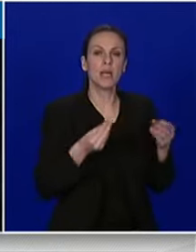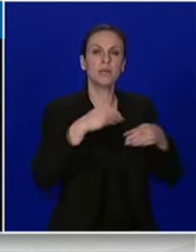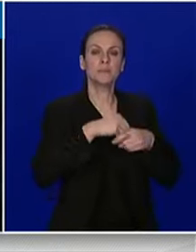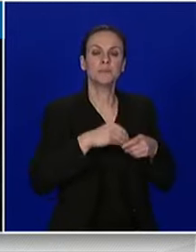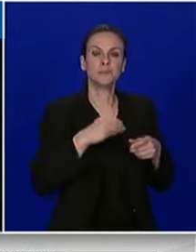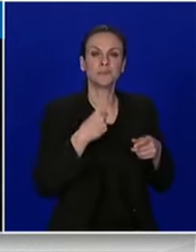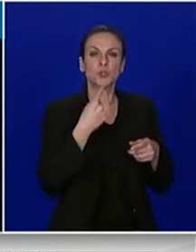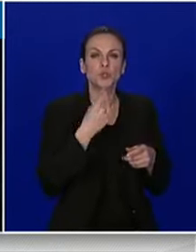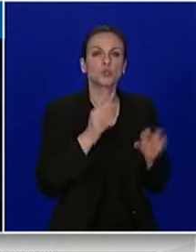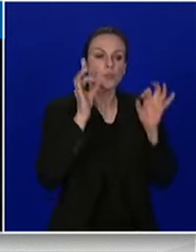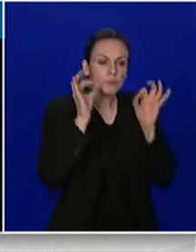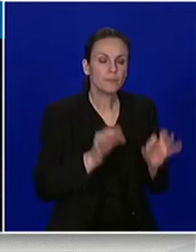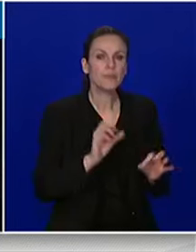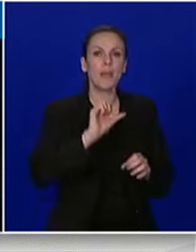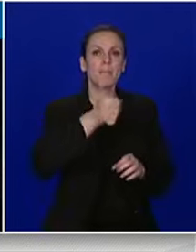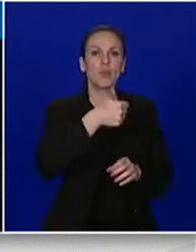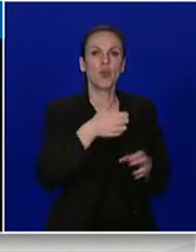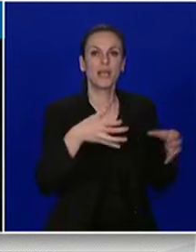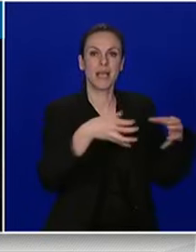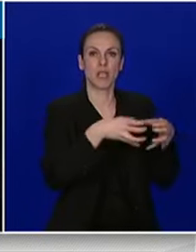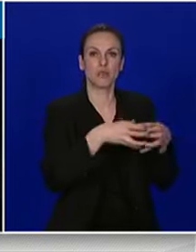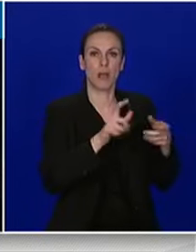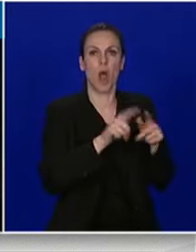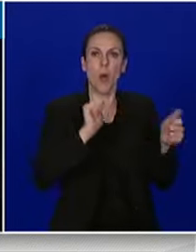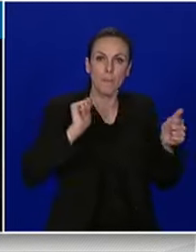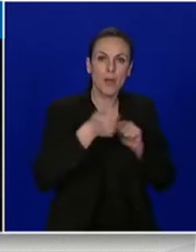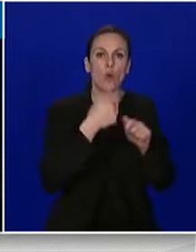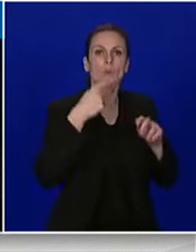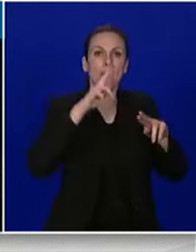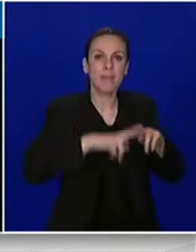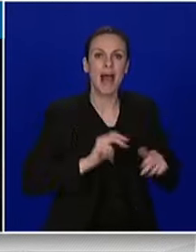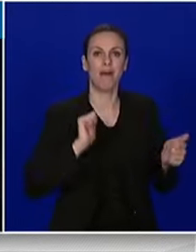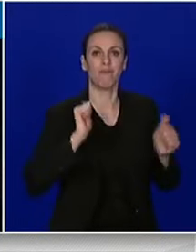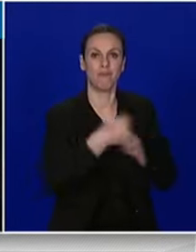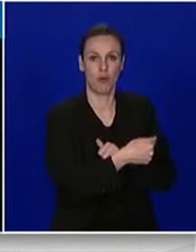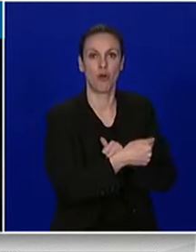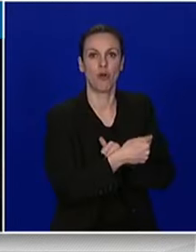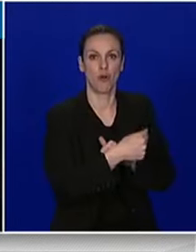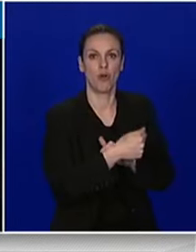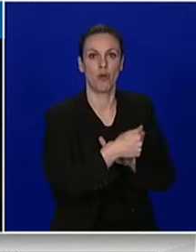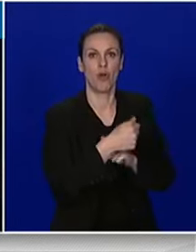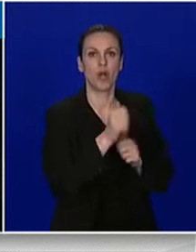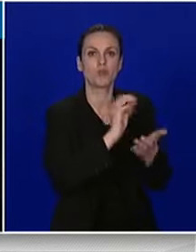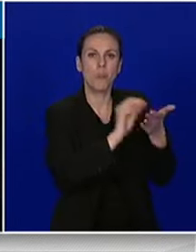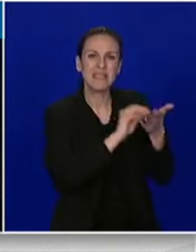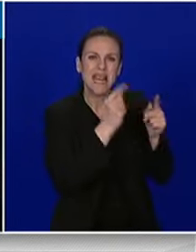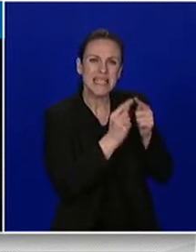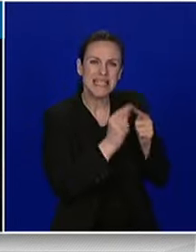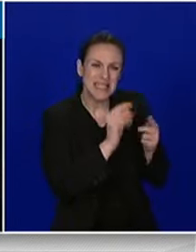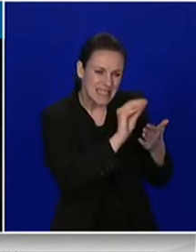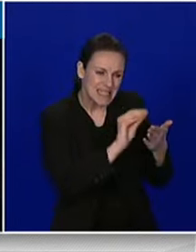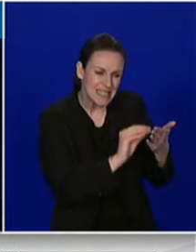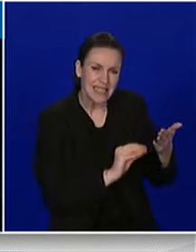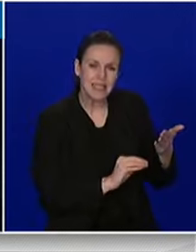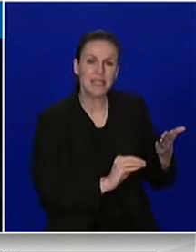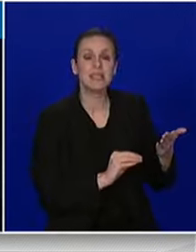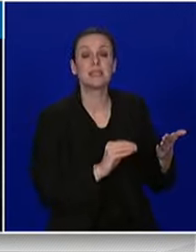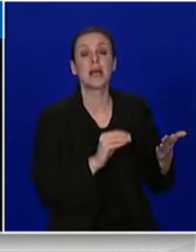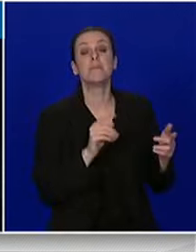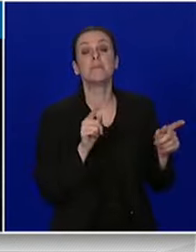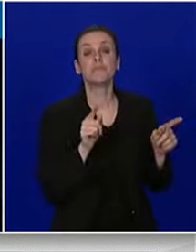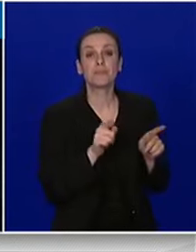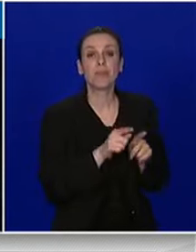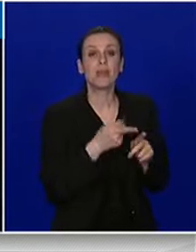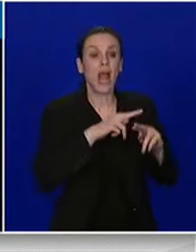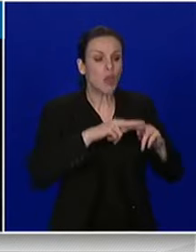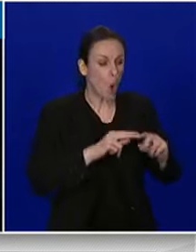prioritetnim skupinama i isto tako o postupanju sa ostatkom cjepiva u vijalama. Naime,